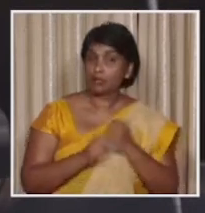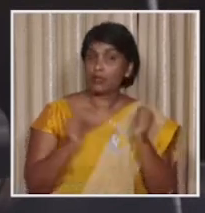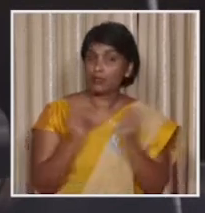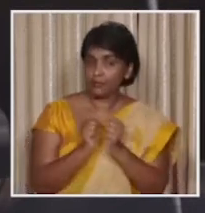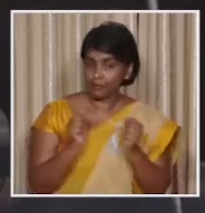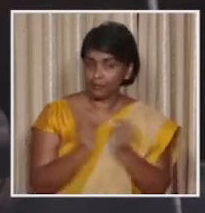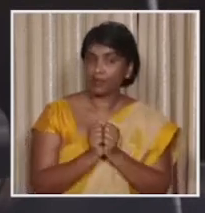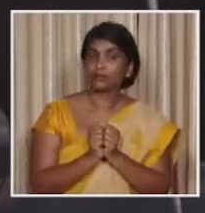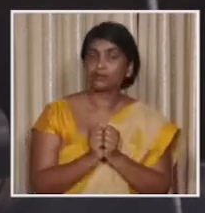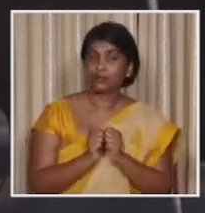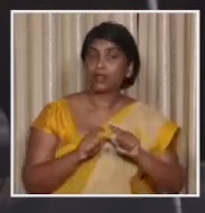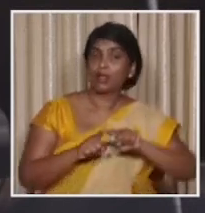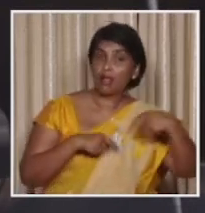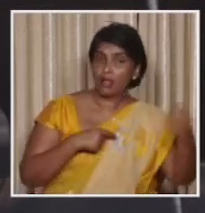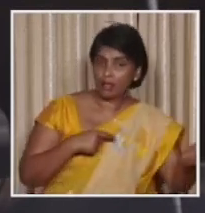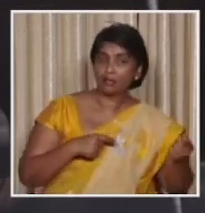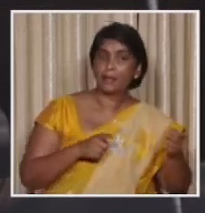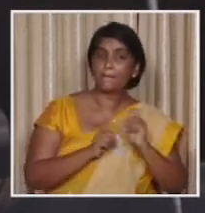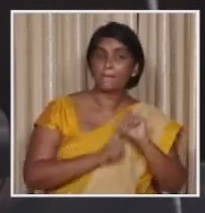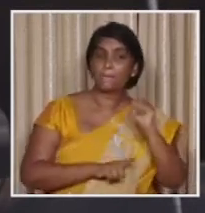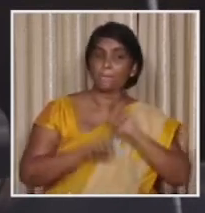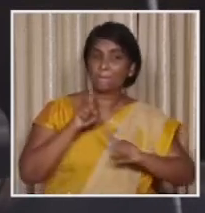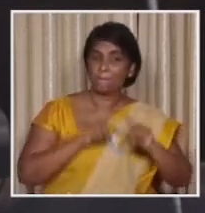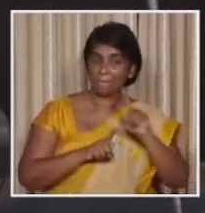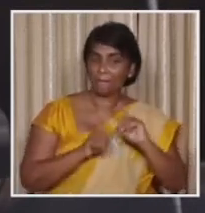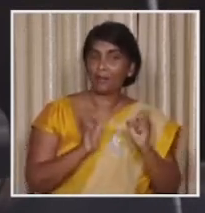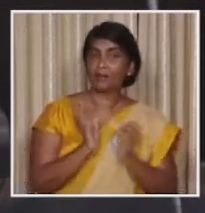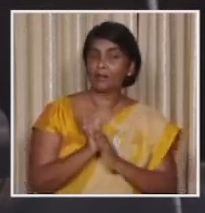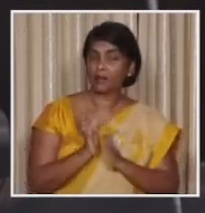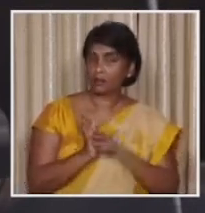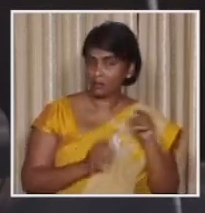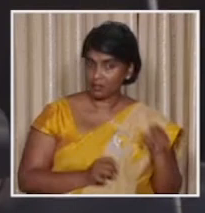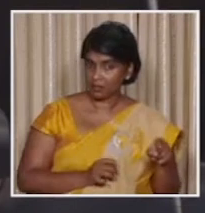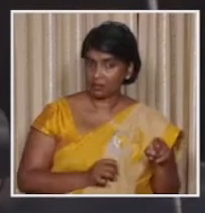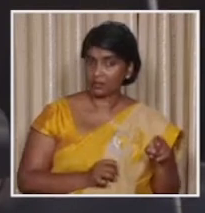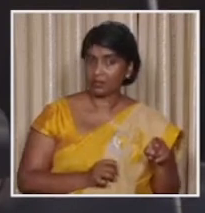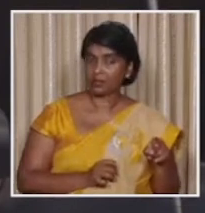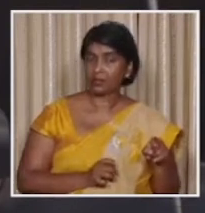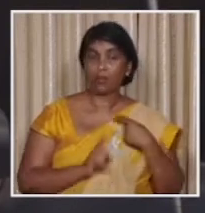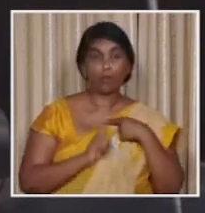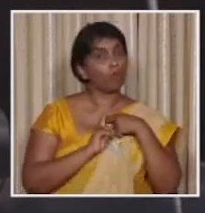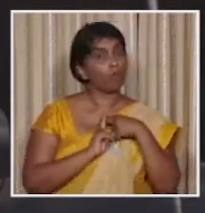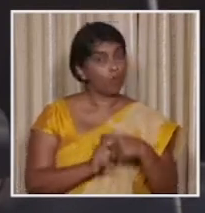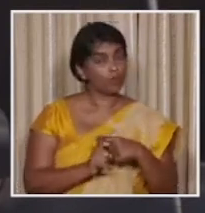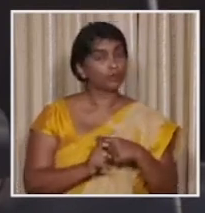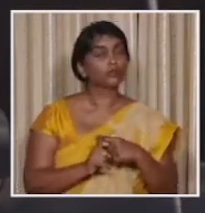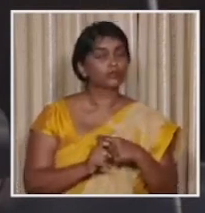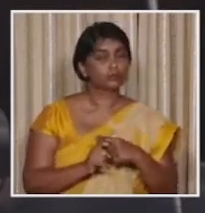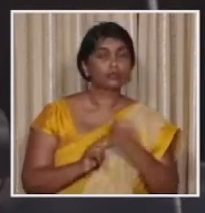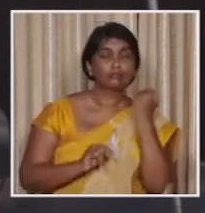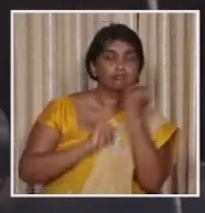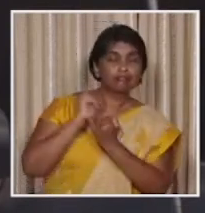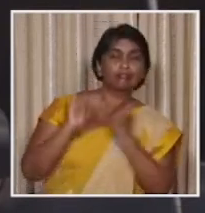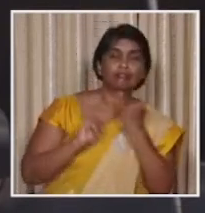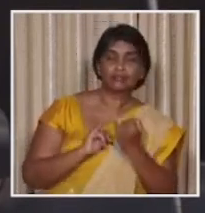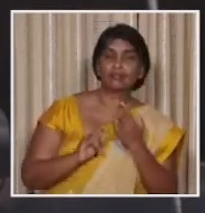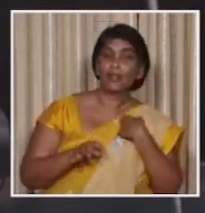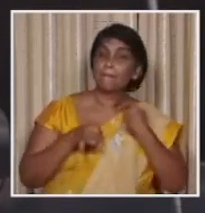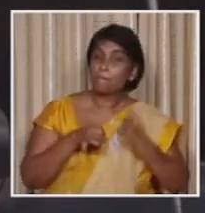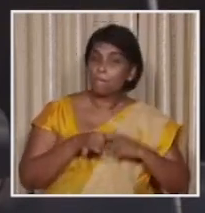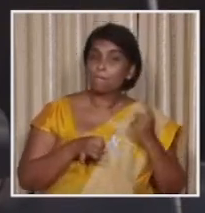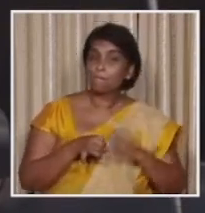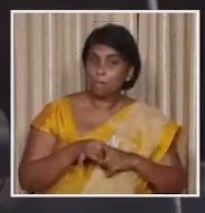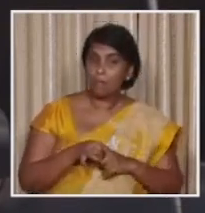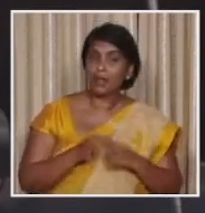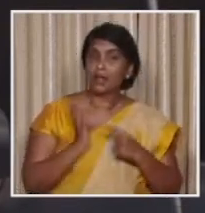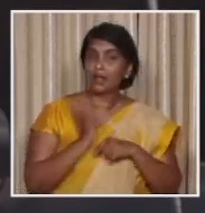දේවල්. අනිත් පැත්තෙන් පාර්ලිමේන්තු කාරක සභාව හරහා ධනාත්මක විවේචනයට ලක් කළා. මේ ප්‍රශ්න අහලා